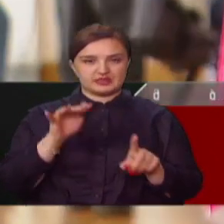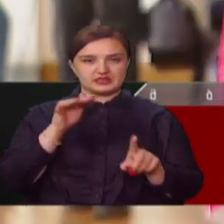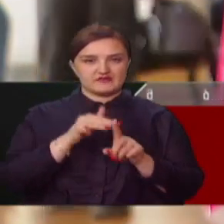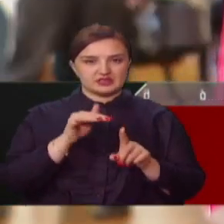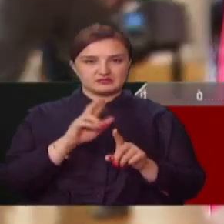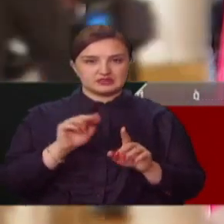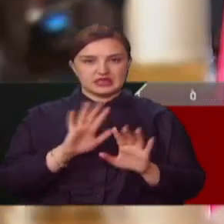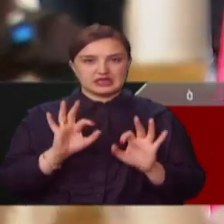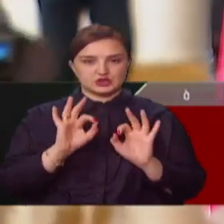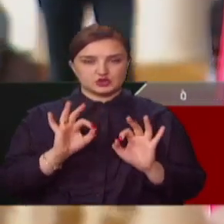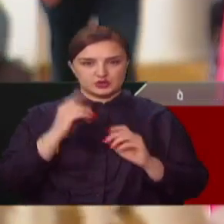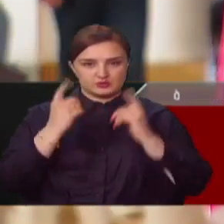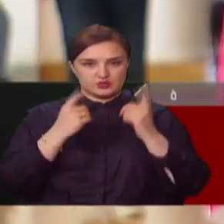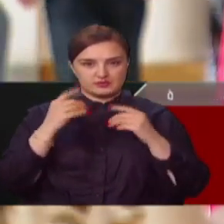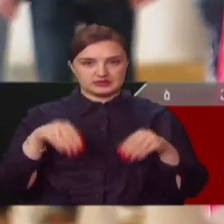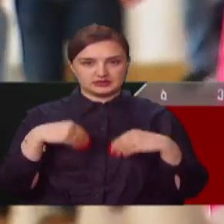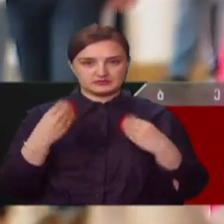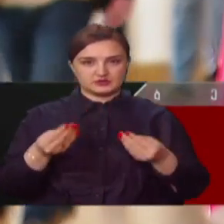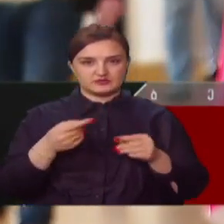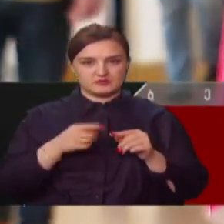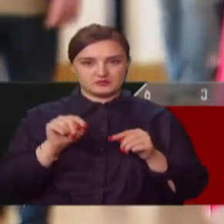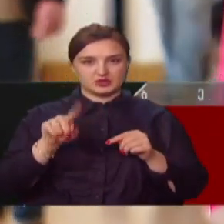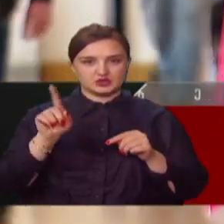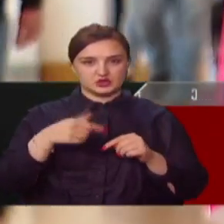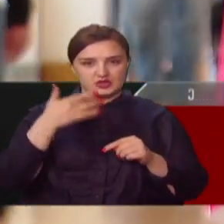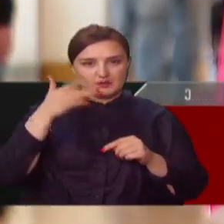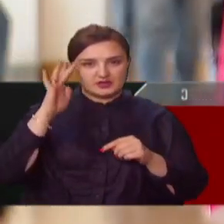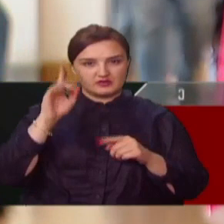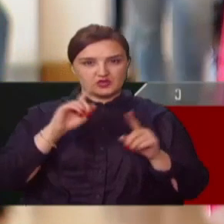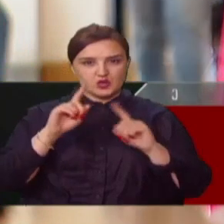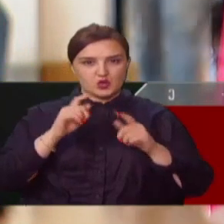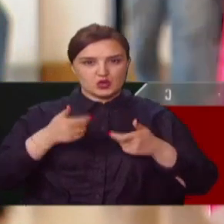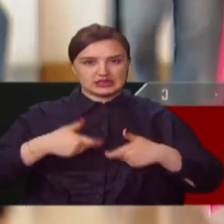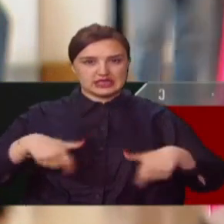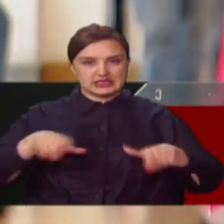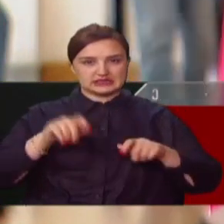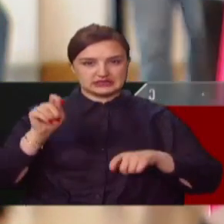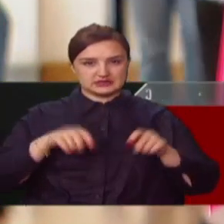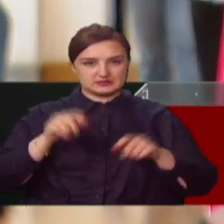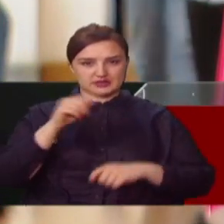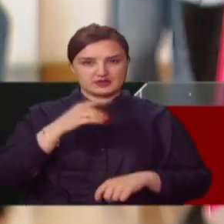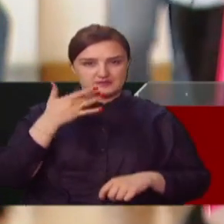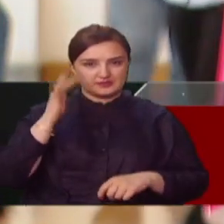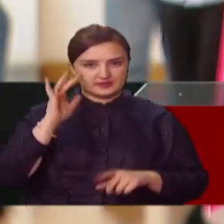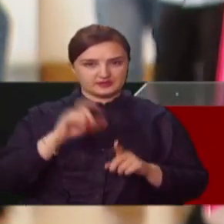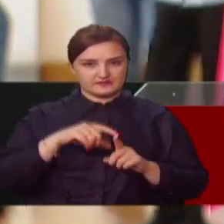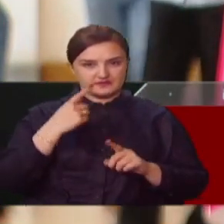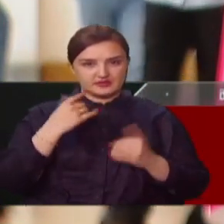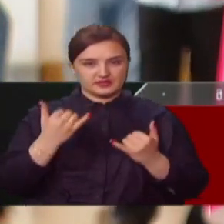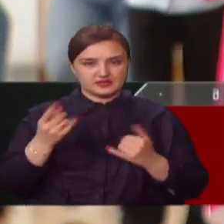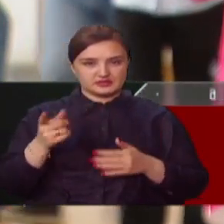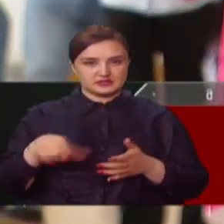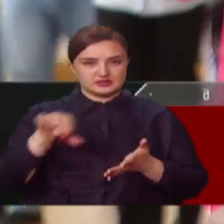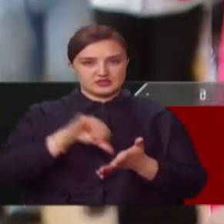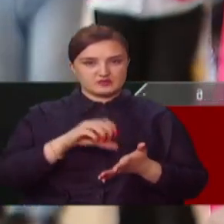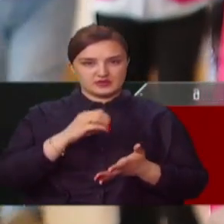არა ადეკვატური სწორი ინფორმაციის მიწოდებით, მათ შორის ამერიკელი კონგრესმენისთვის, რომელმაც ეს საკითხი დააყენა შეერთებულ შტატებში, დღეს გამოდის, ეს